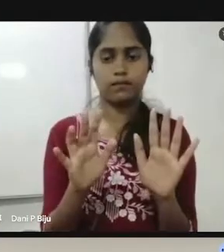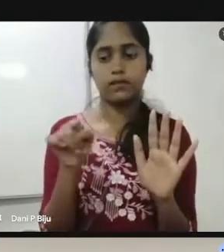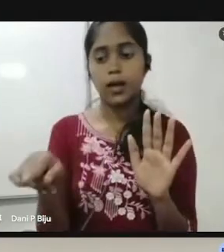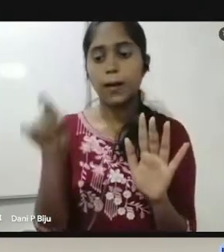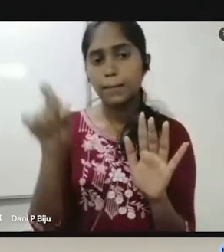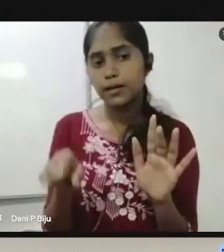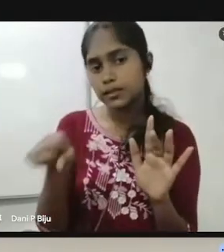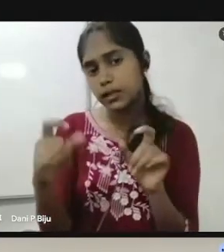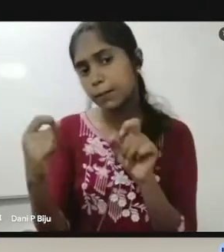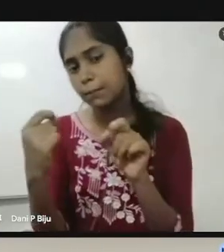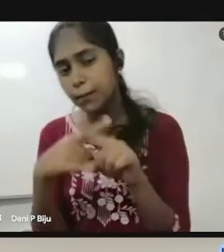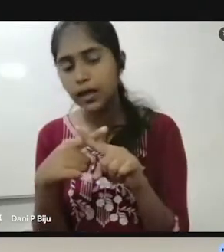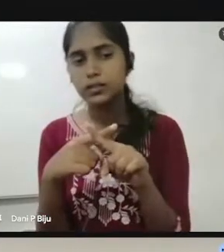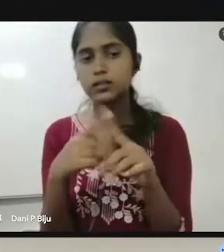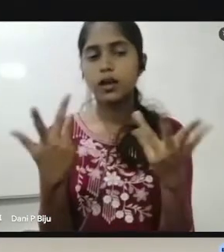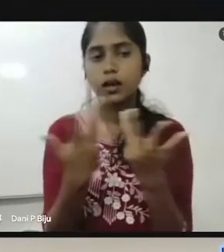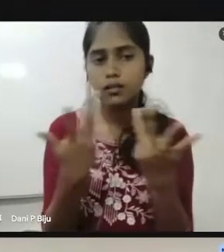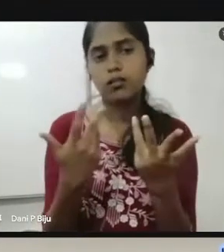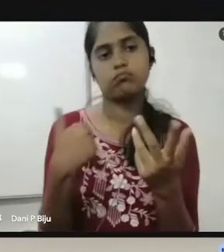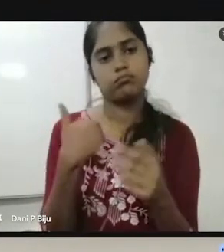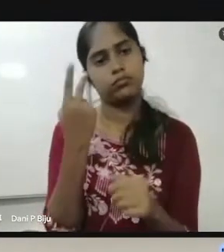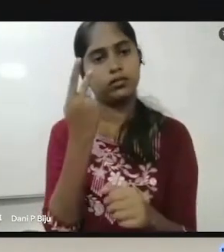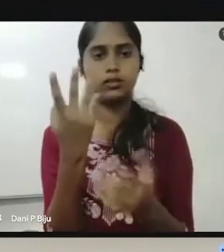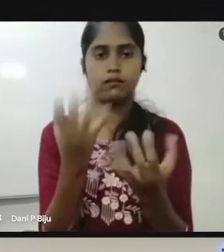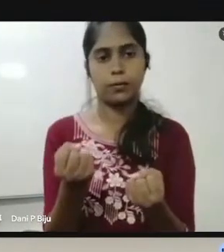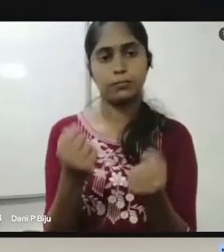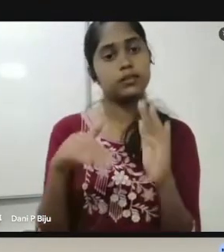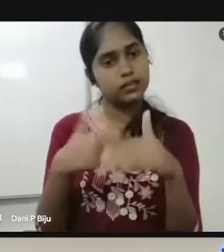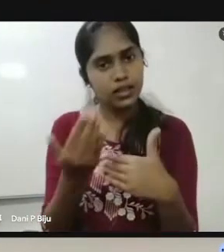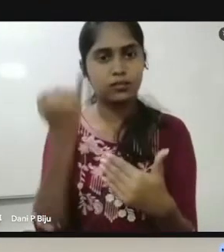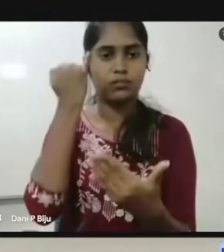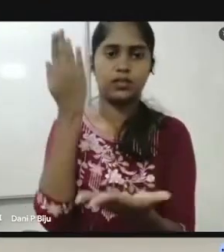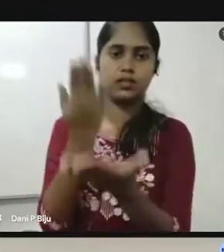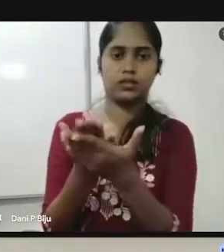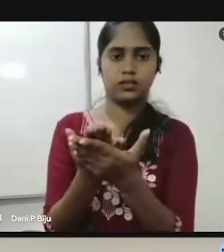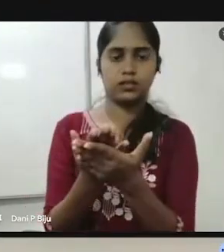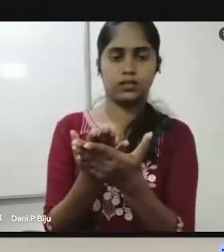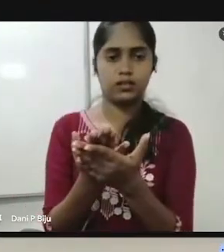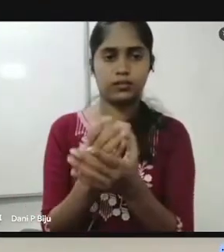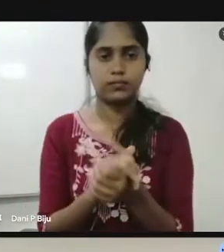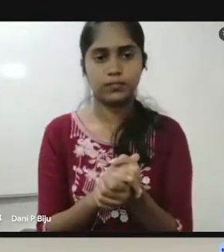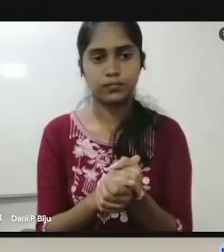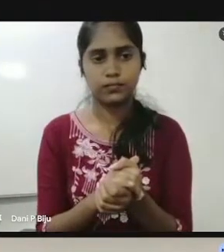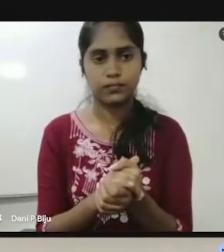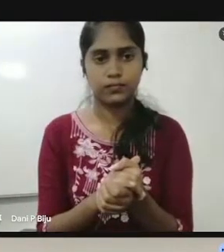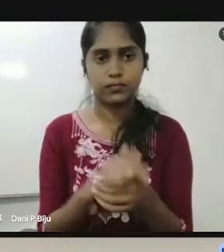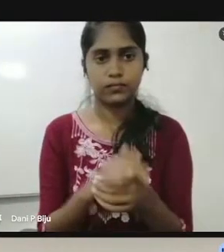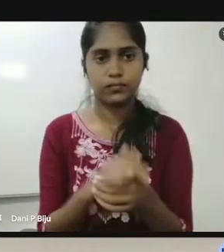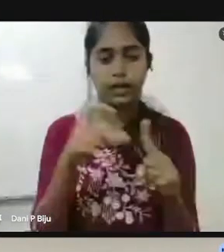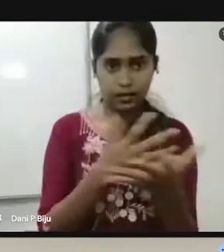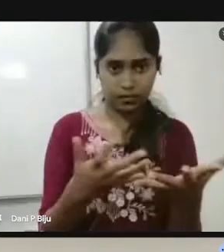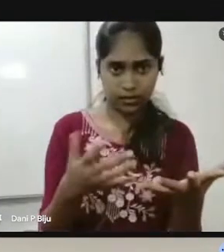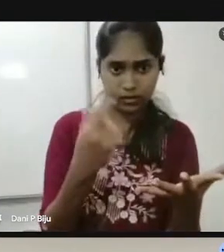നോക്കി ഇവരുടെ കഴിവുകളും ഈ ഡിവൈസിന്റെ അകത്തെ ഫീച്ചേഴ്സും കൂടെ നമ്മൾ മാച്ച് ചെയ്ത് നോക്കി, ഫീച്ചർ മാച്ചിങ്